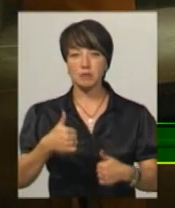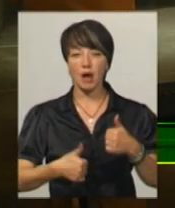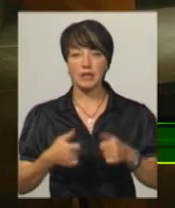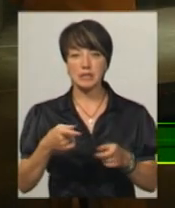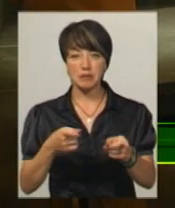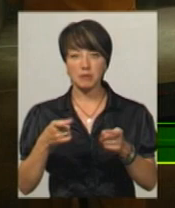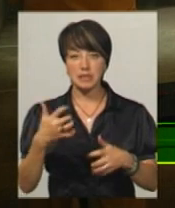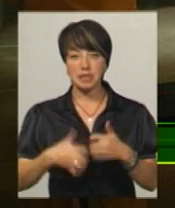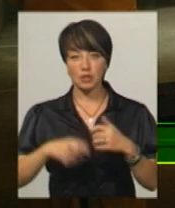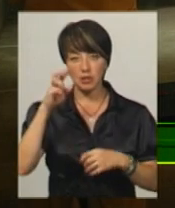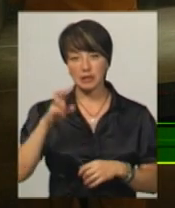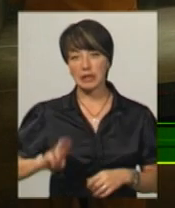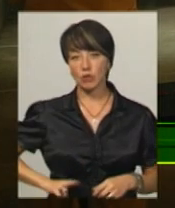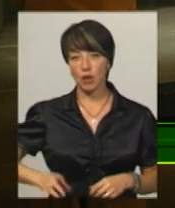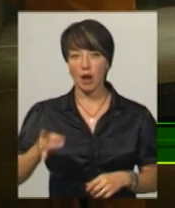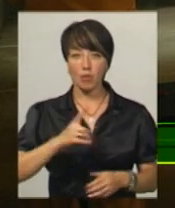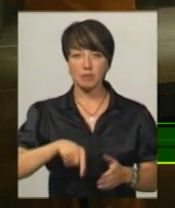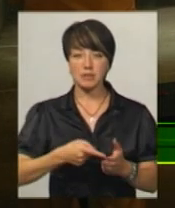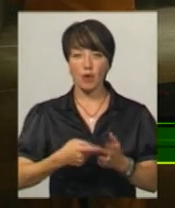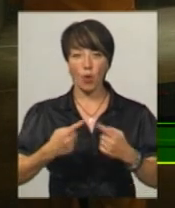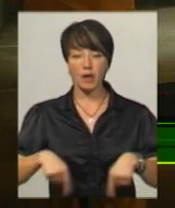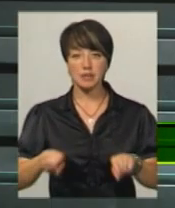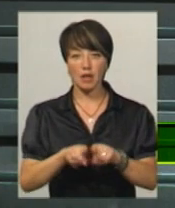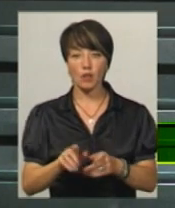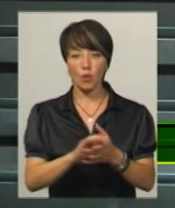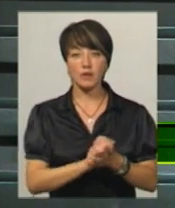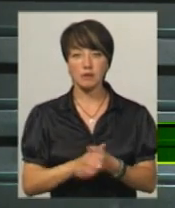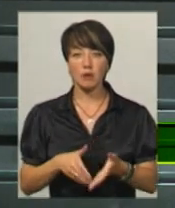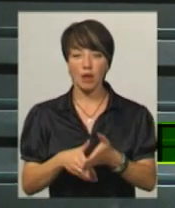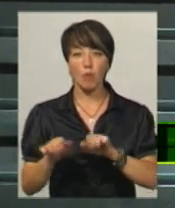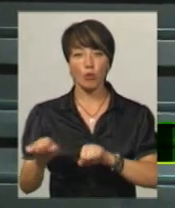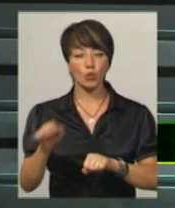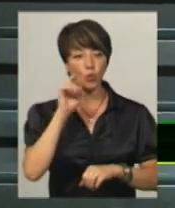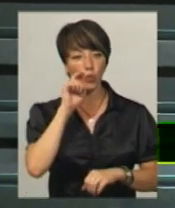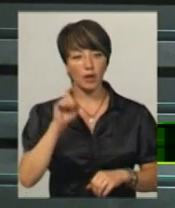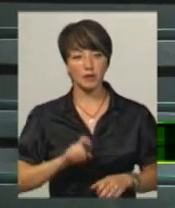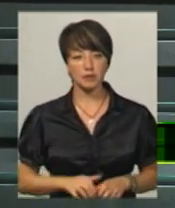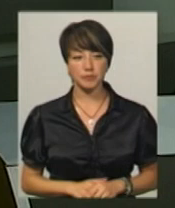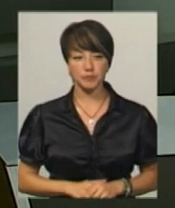зі стрільби серед директорів районних та міських організацій Товариства сприяння обороні України.